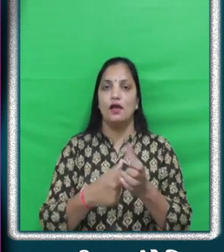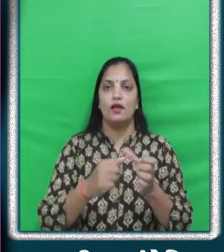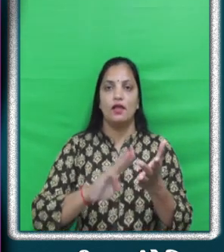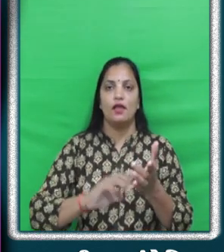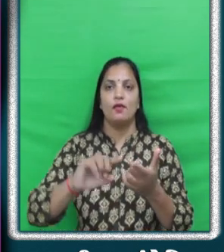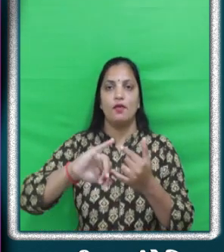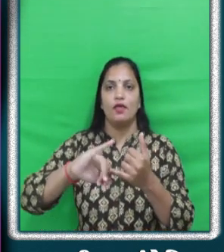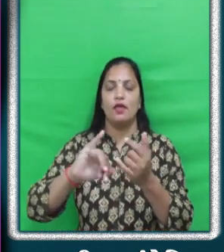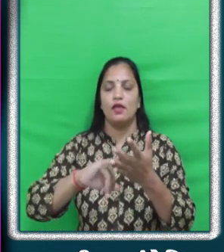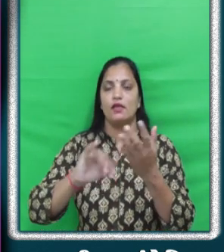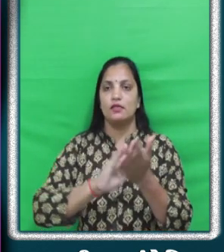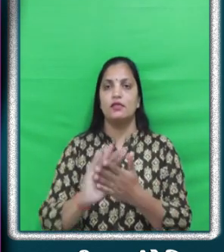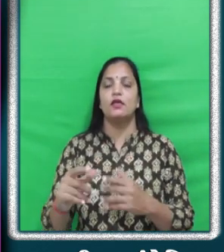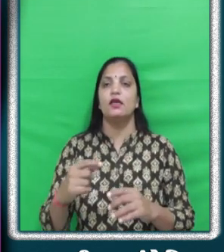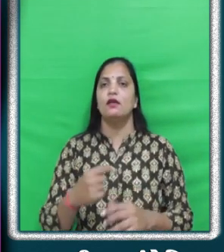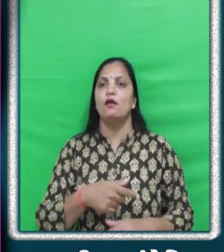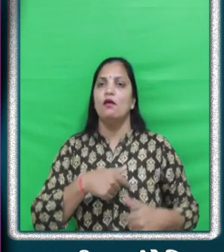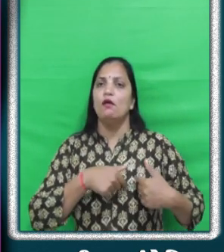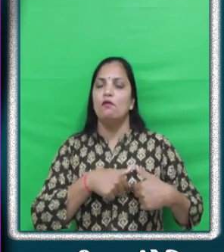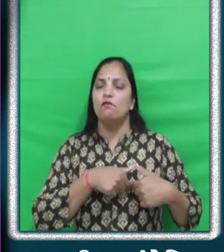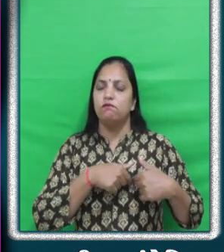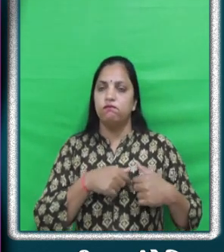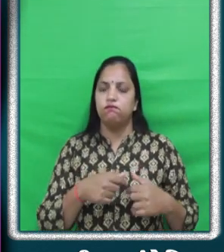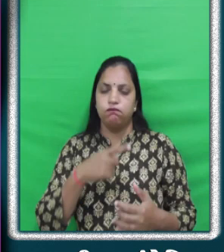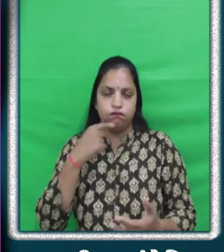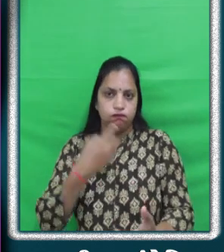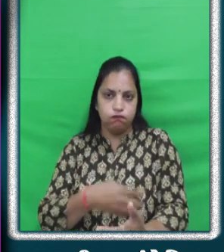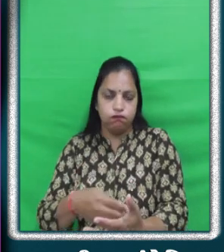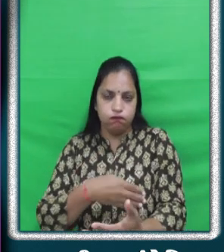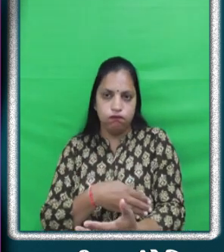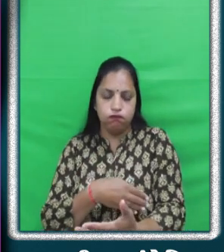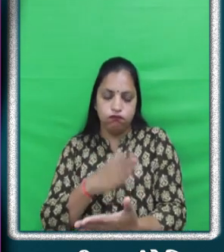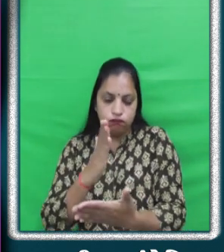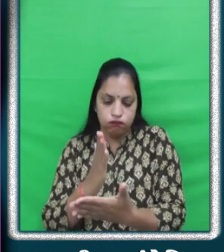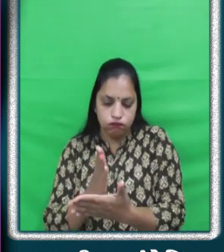રમેશ મને કહી રહ્યા છે રુધિર જામી જાય, વેરી ગુડ.